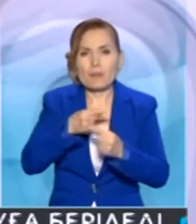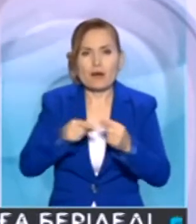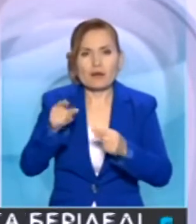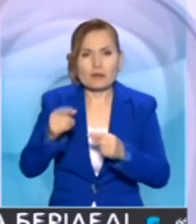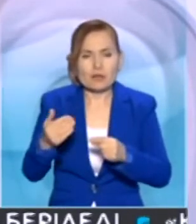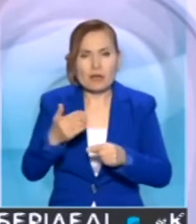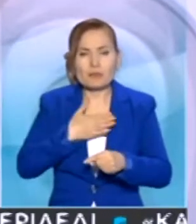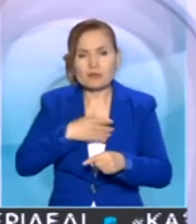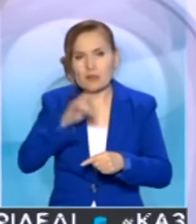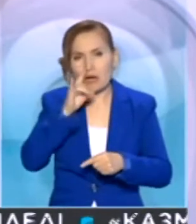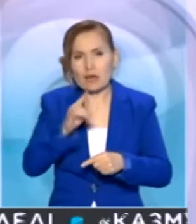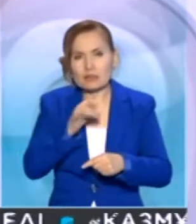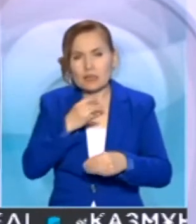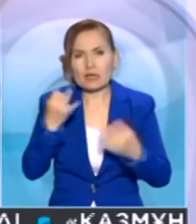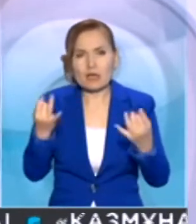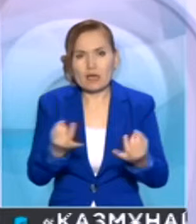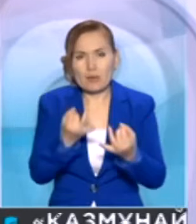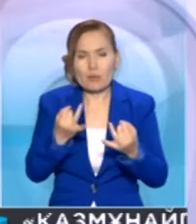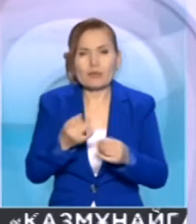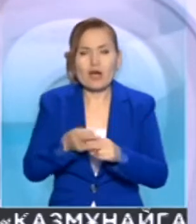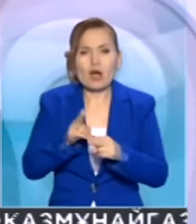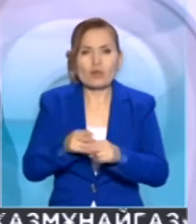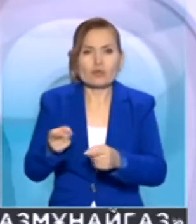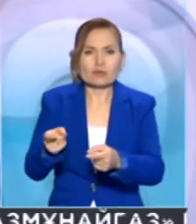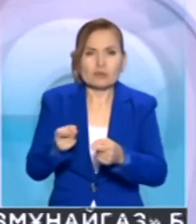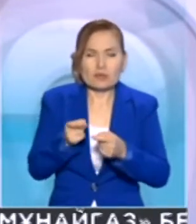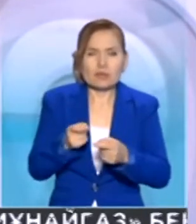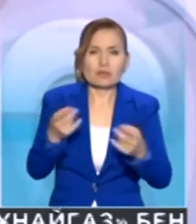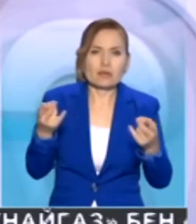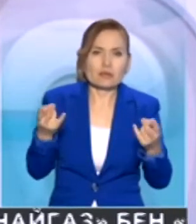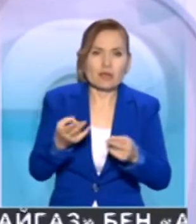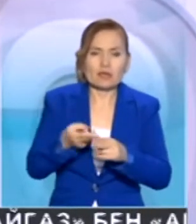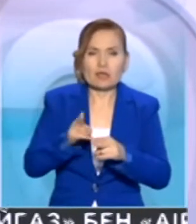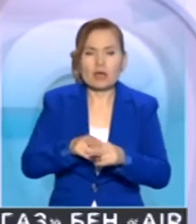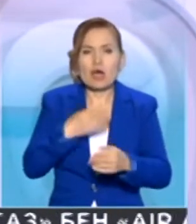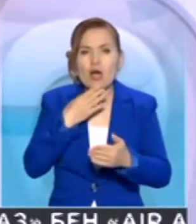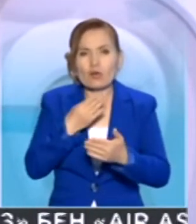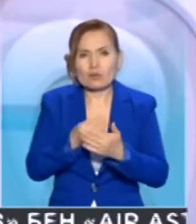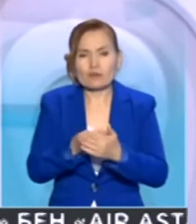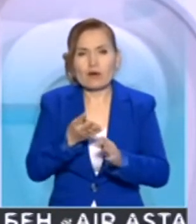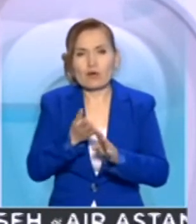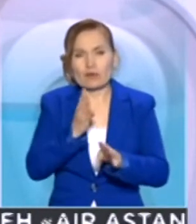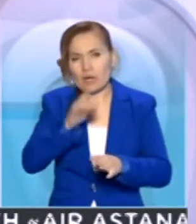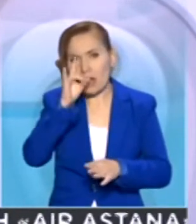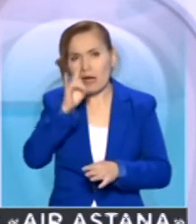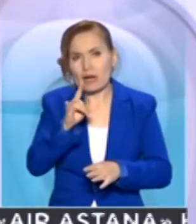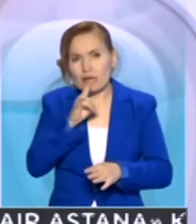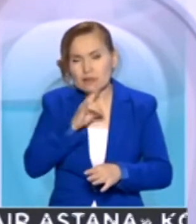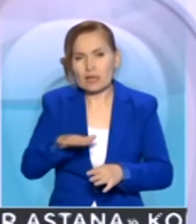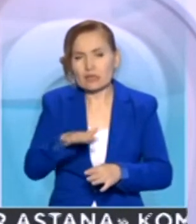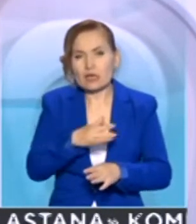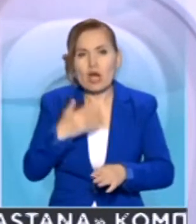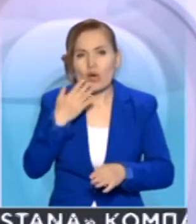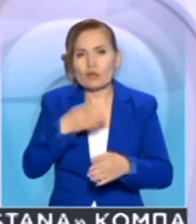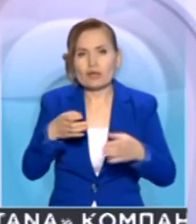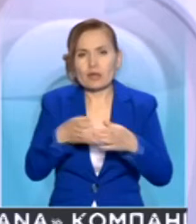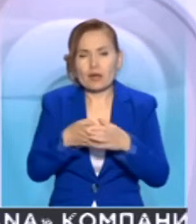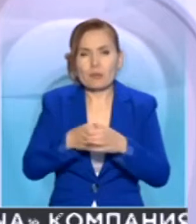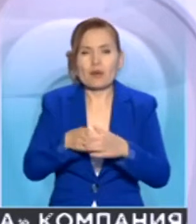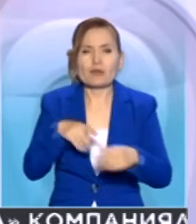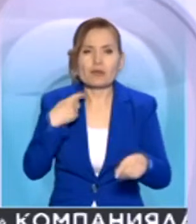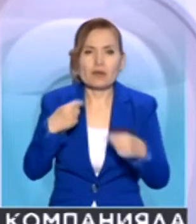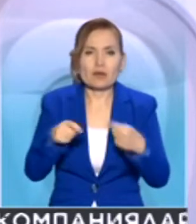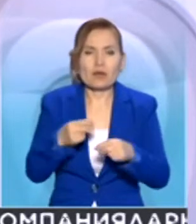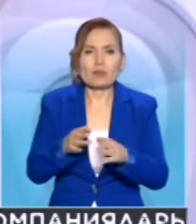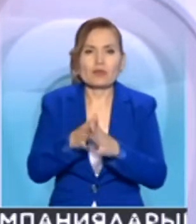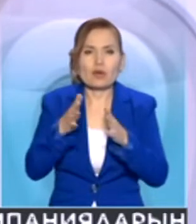біздің өңірге деген қызығушылығының белгілі бір деңгейде төмендеуі байқалады. Өз кезегімізде отандық компанияларды көпшілік алдына сатуға шығару